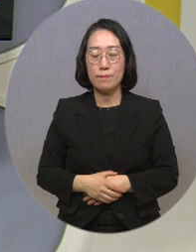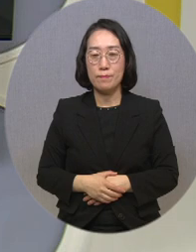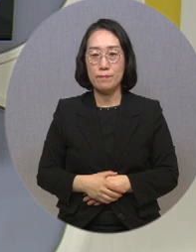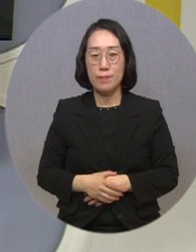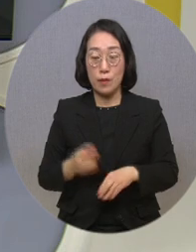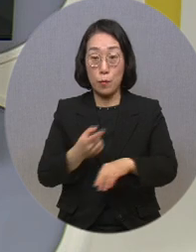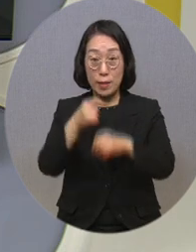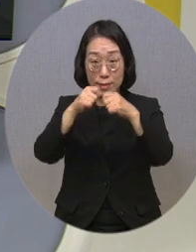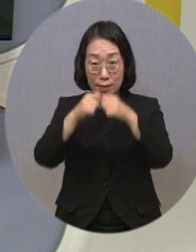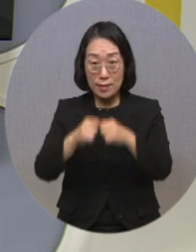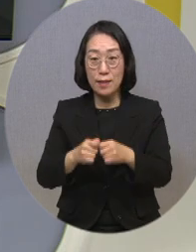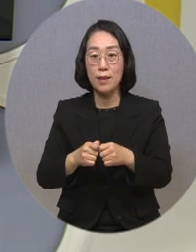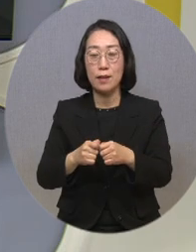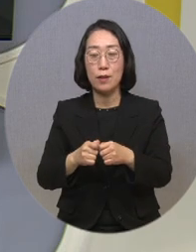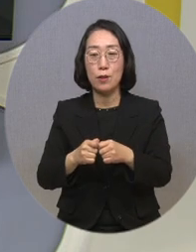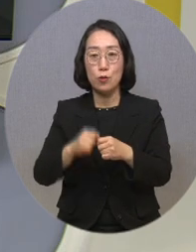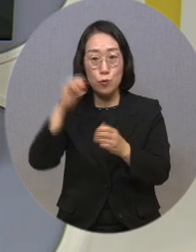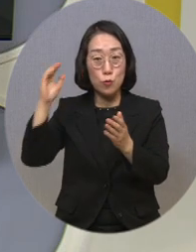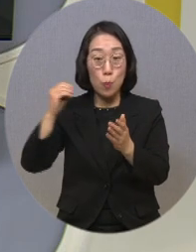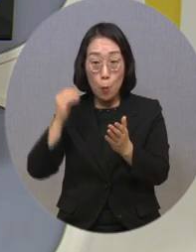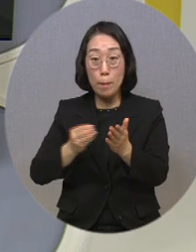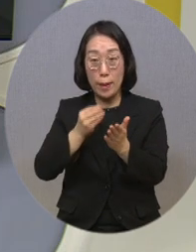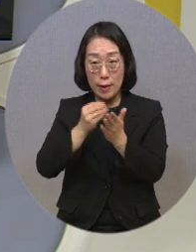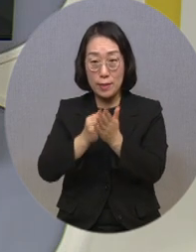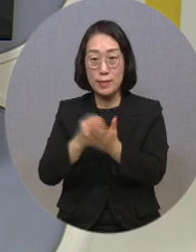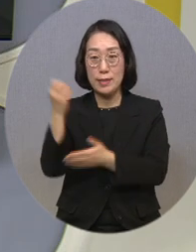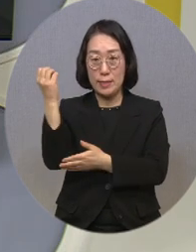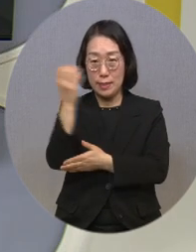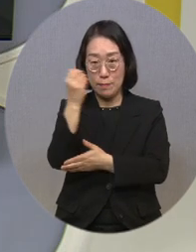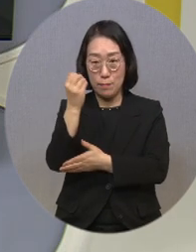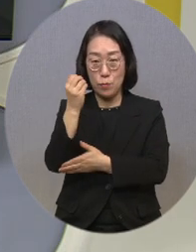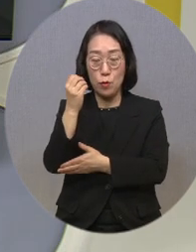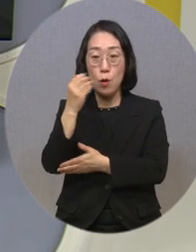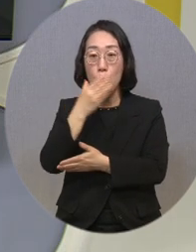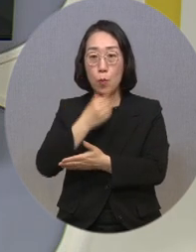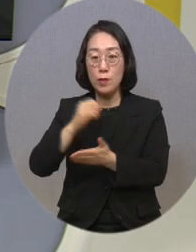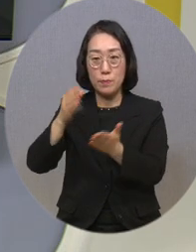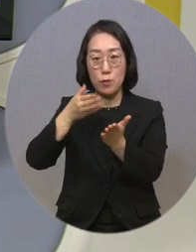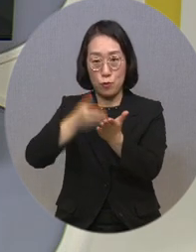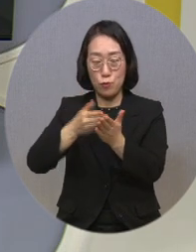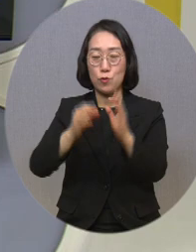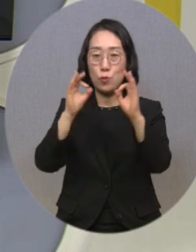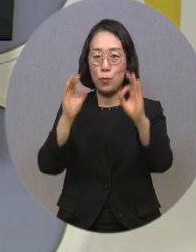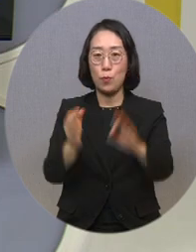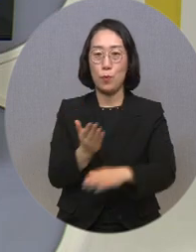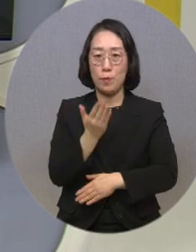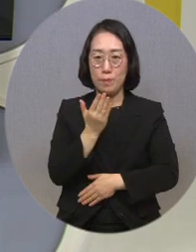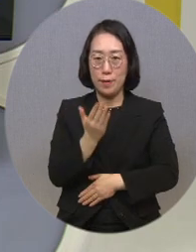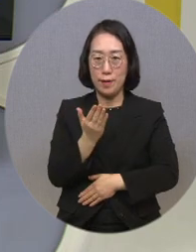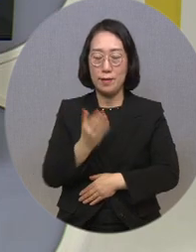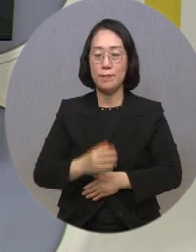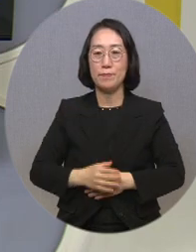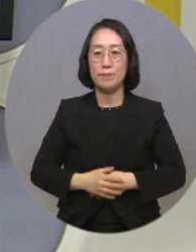이 밖에 자세한 사항은 웰페어 뉴스 홈페이지와 장애인신문, 복지TV 뉴스를 통해 확인할 수 있습니다.